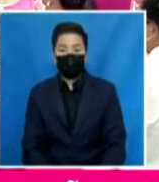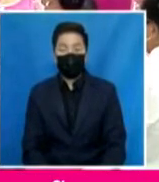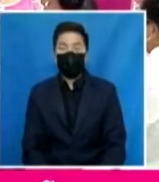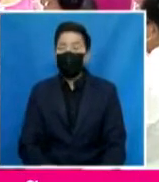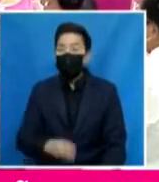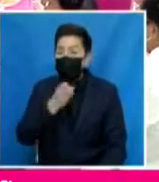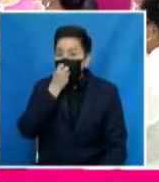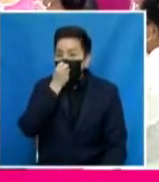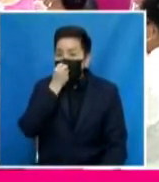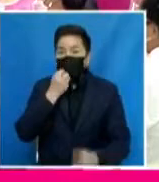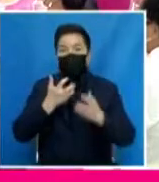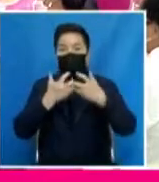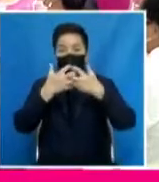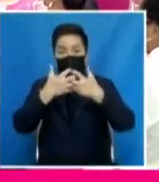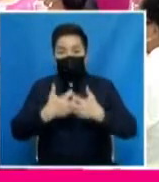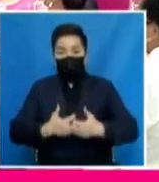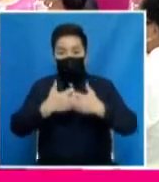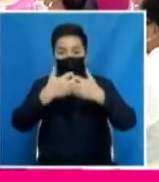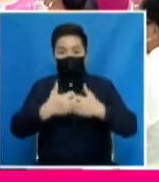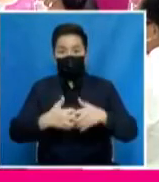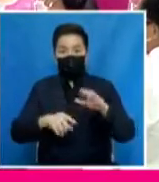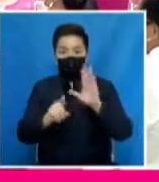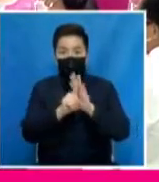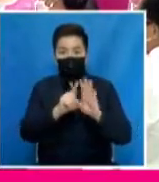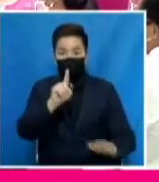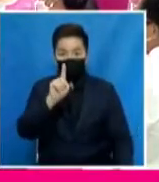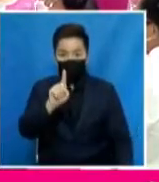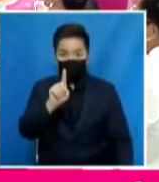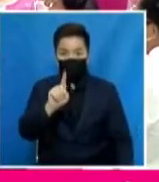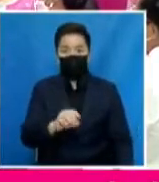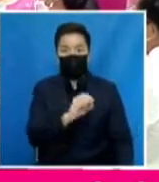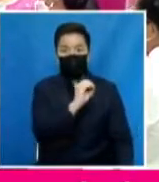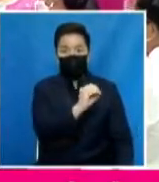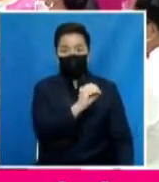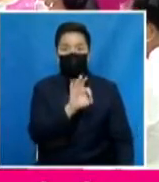ทดลองเครื่องหมุน1ครั้งเลขที่ออก